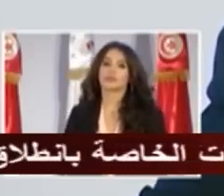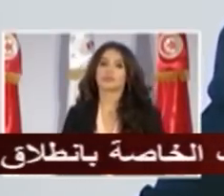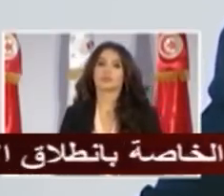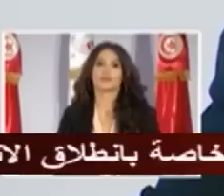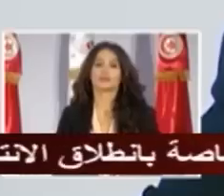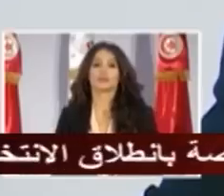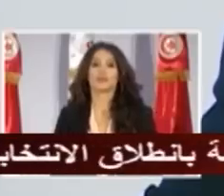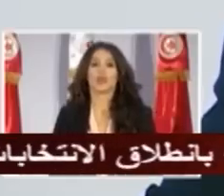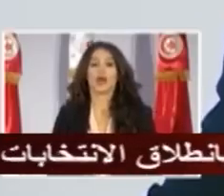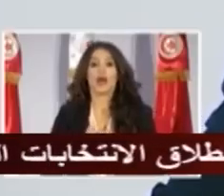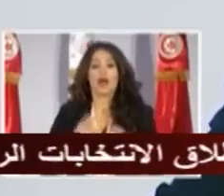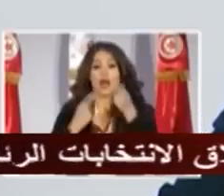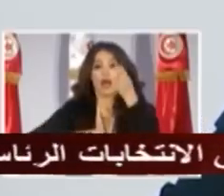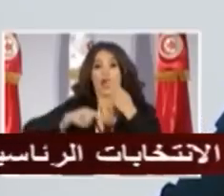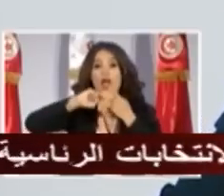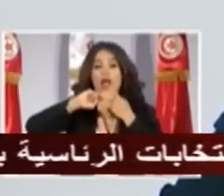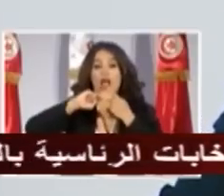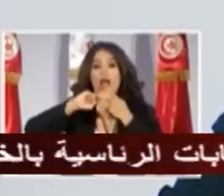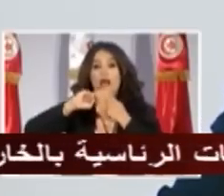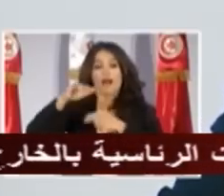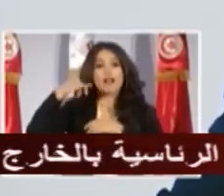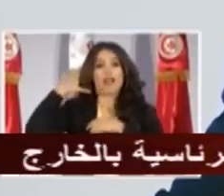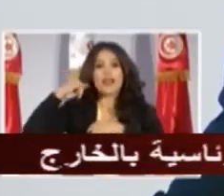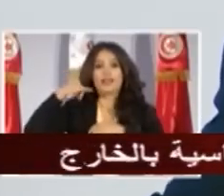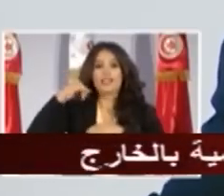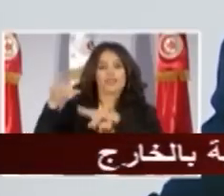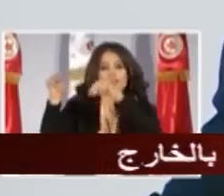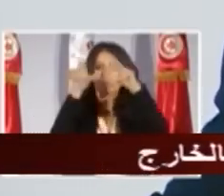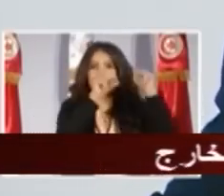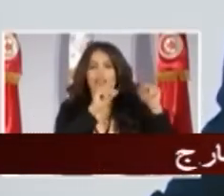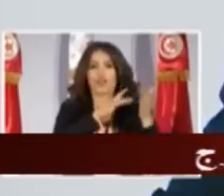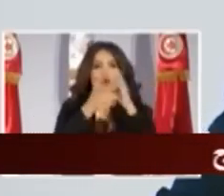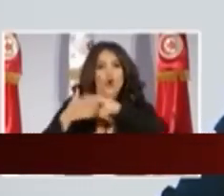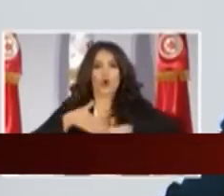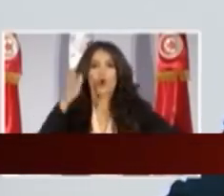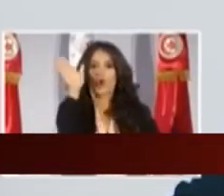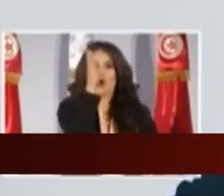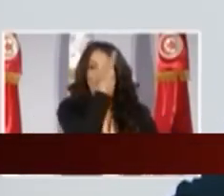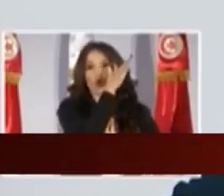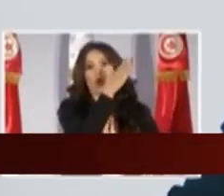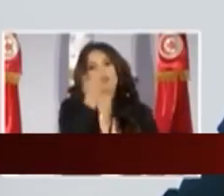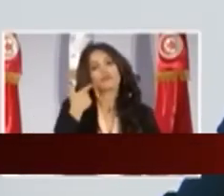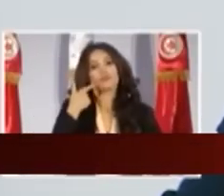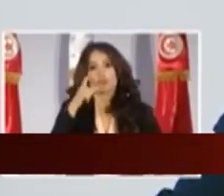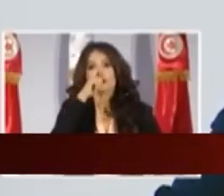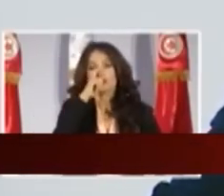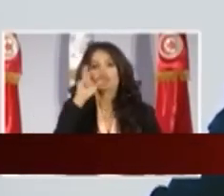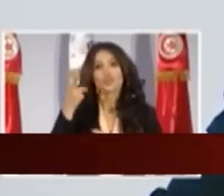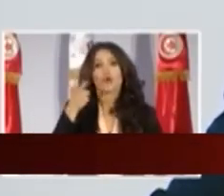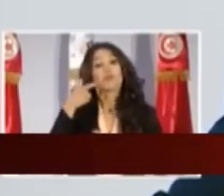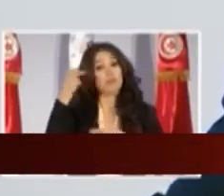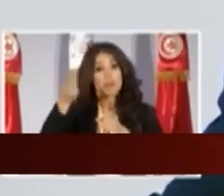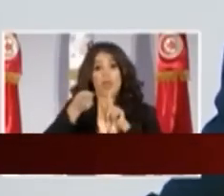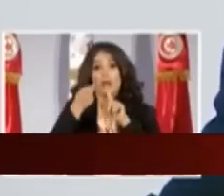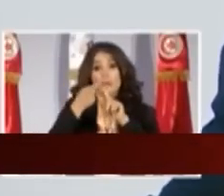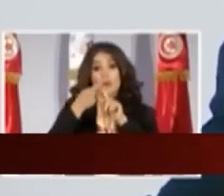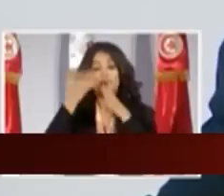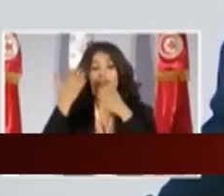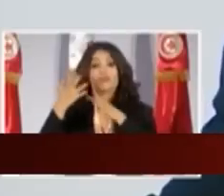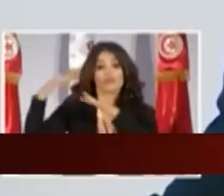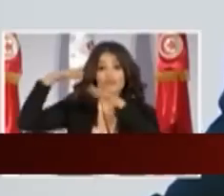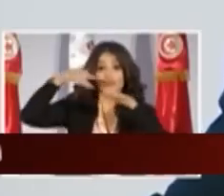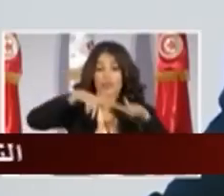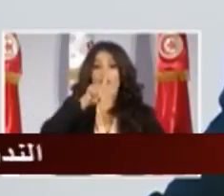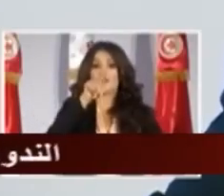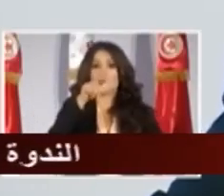بالنسبه الجزائر هو كيف كيف باقي الدول العربيه يظهر لي احسن القبيل معليش المعتقد بالضبط على الجزائر اه